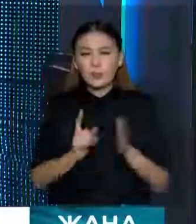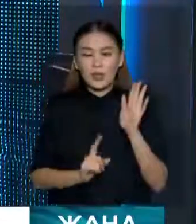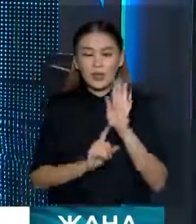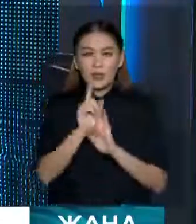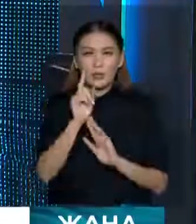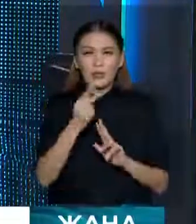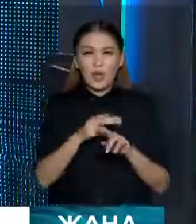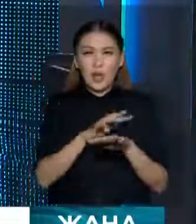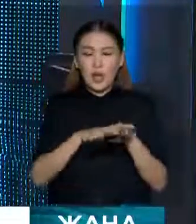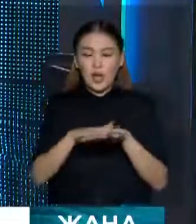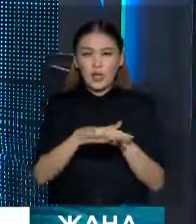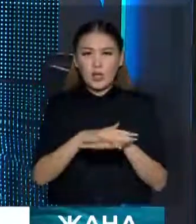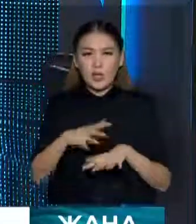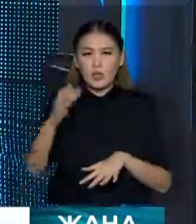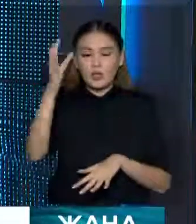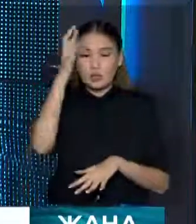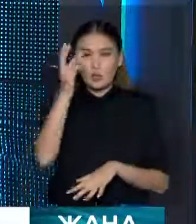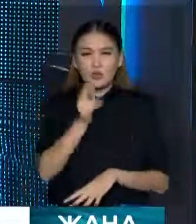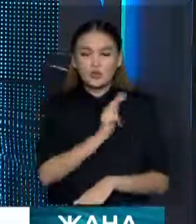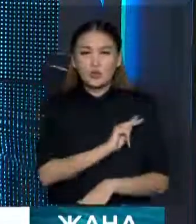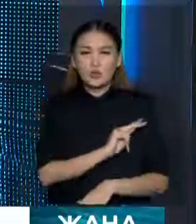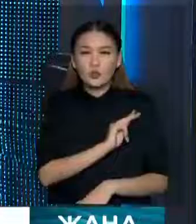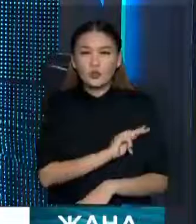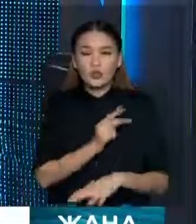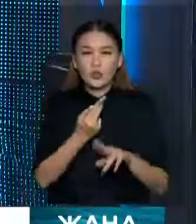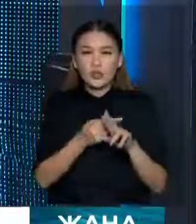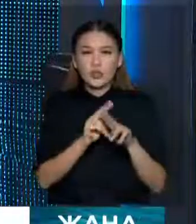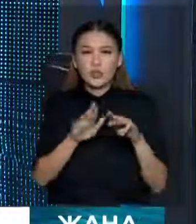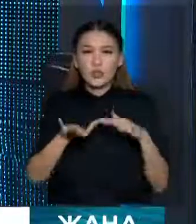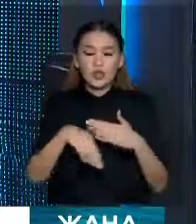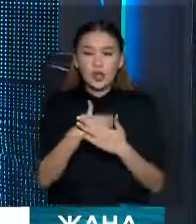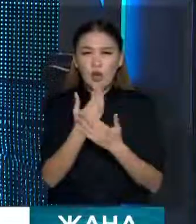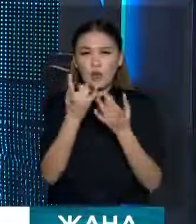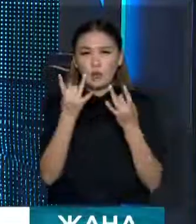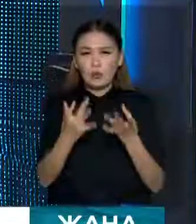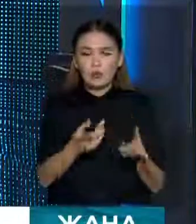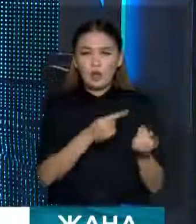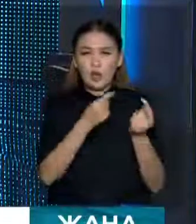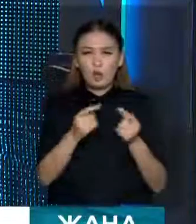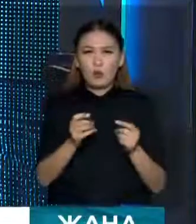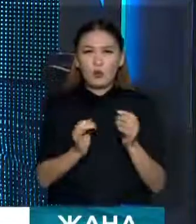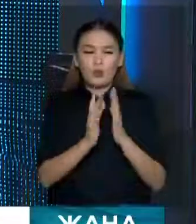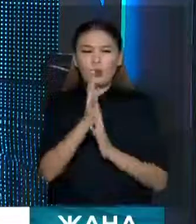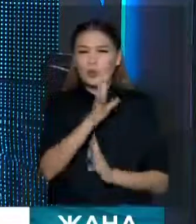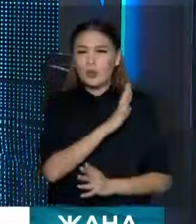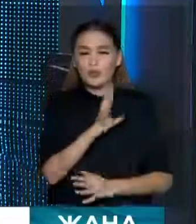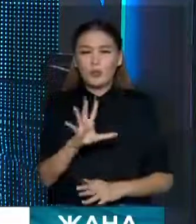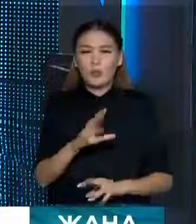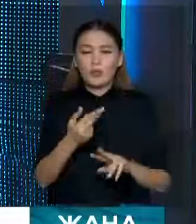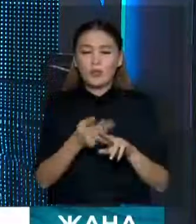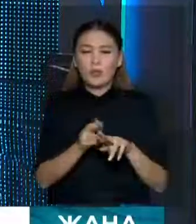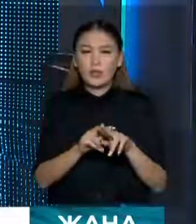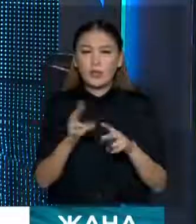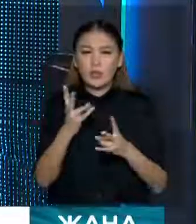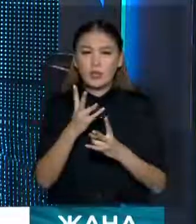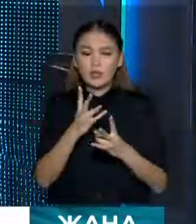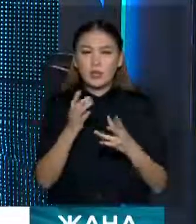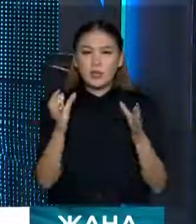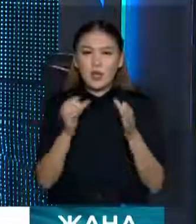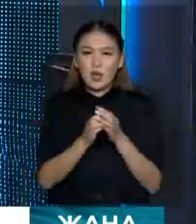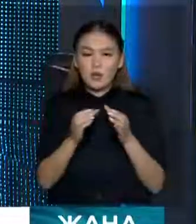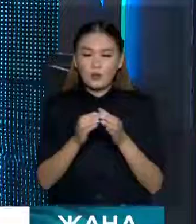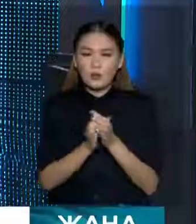үлкен, бұл да ғылыми жұмыс. Ол жаңа әкелесе сап бізге өсіп кетпейді. Соны өзімізге шағыстырып,